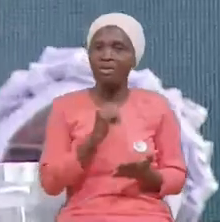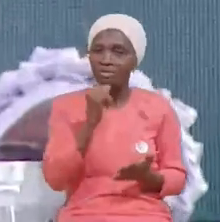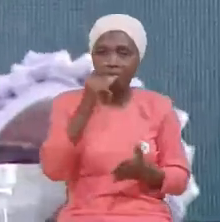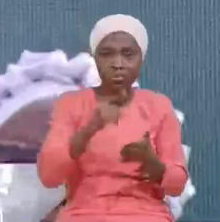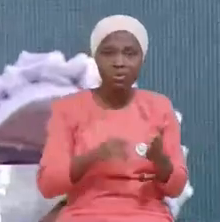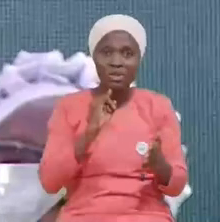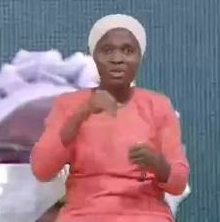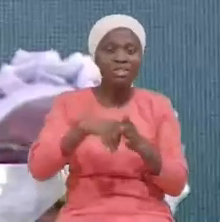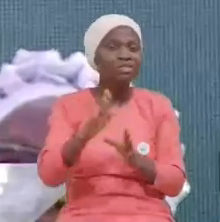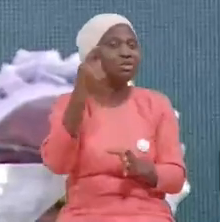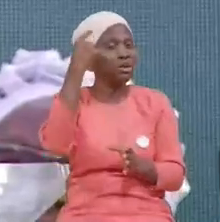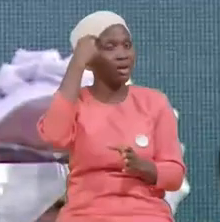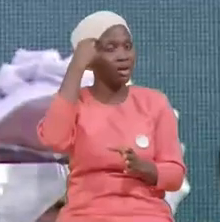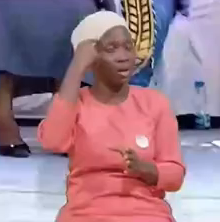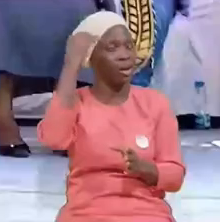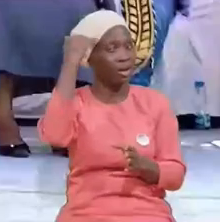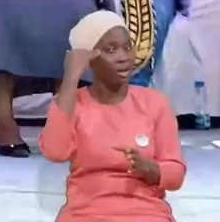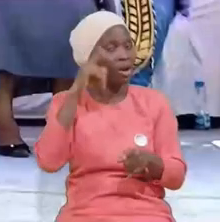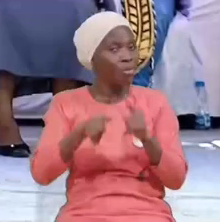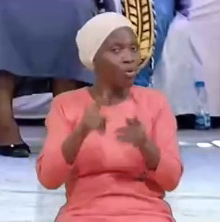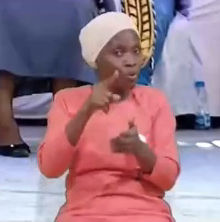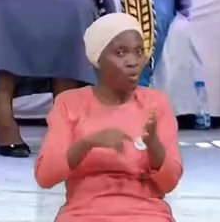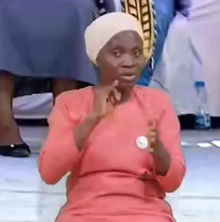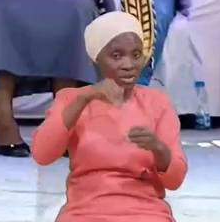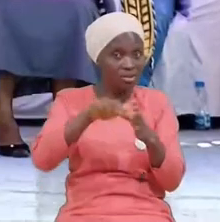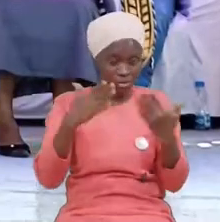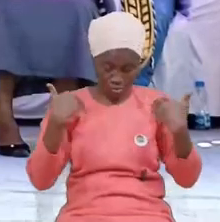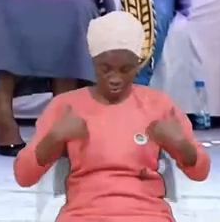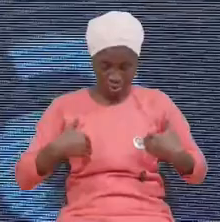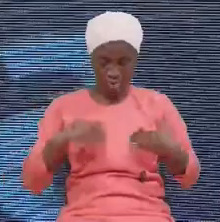Ce n'est pas ce qui est dans ta tête, mais ce que tu portes sur ton corps.